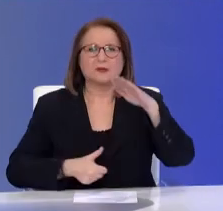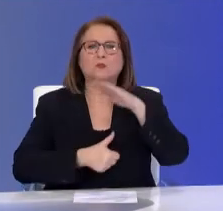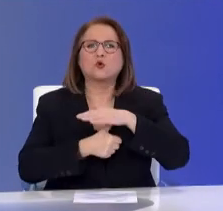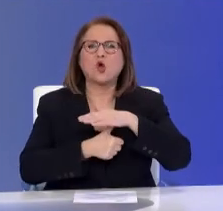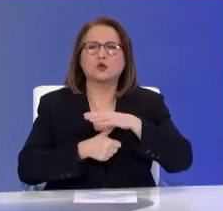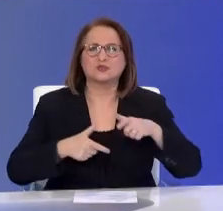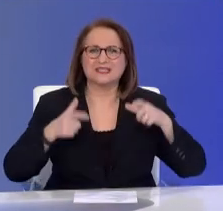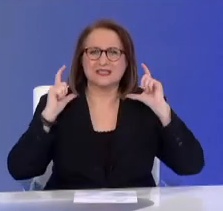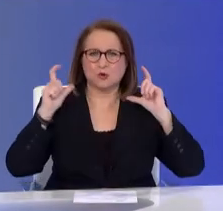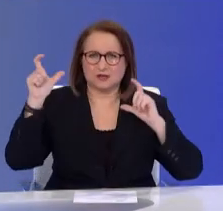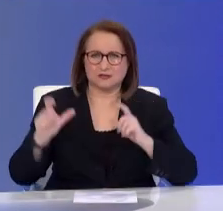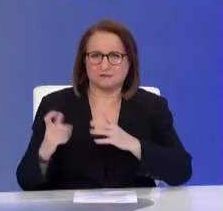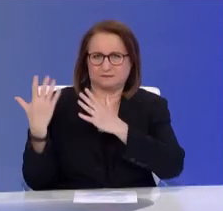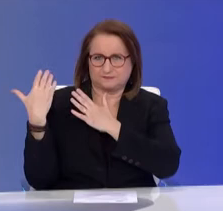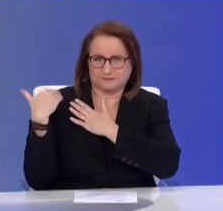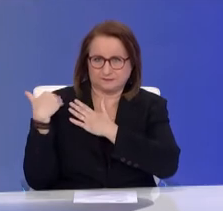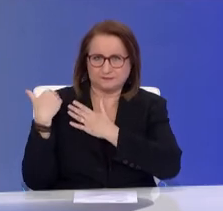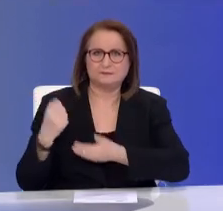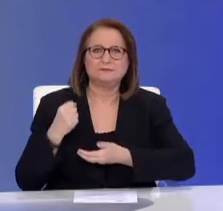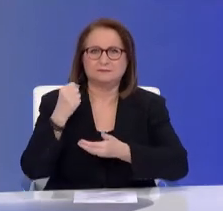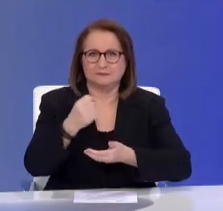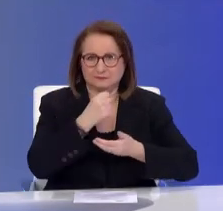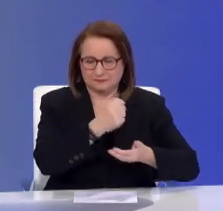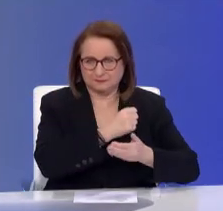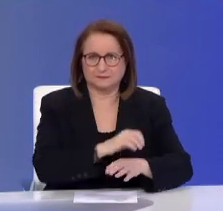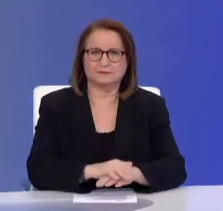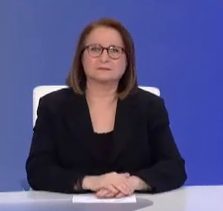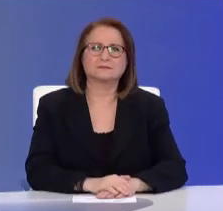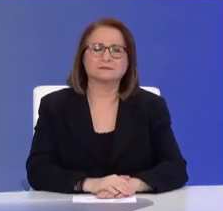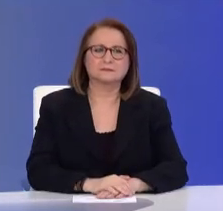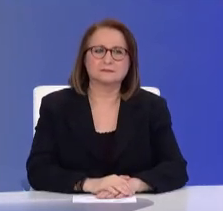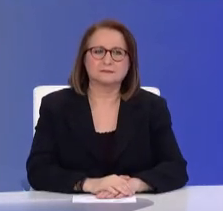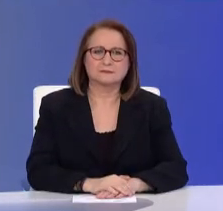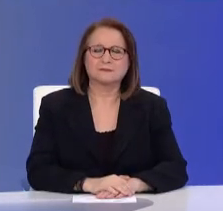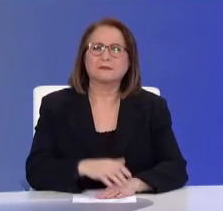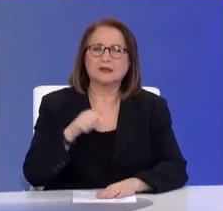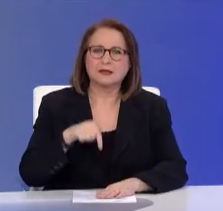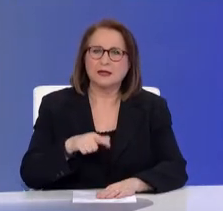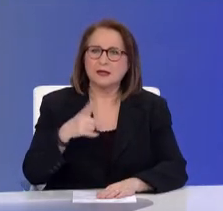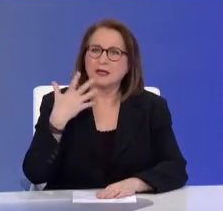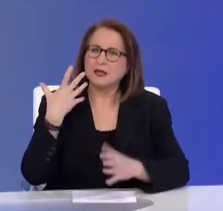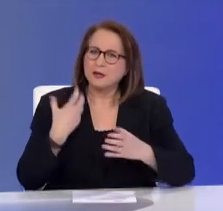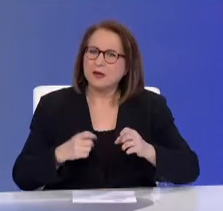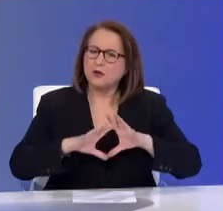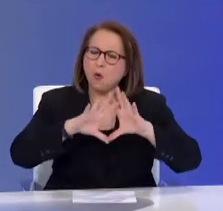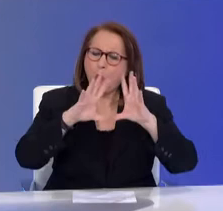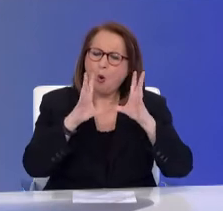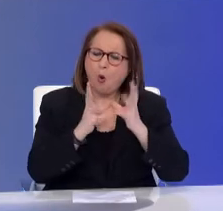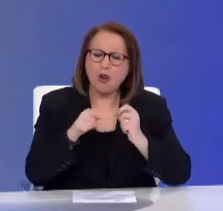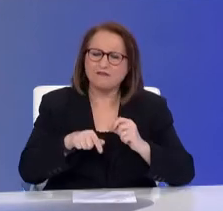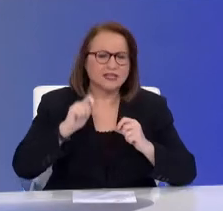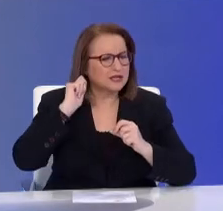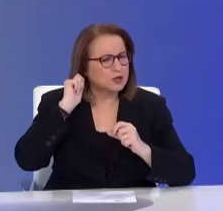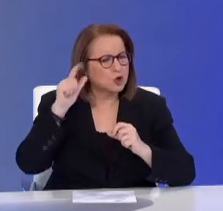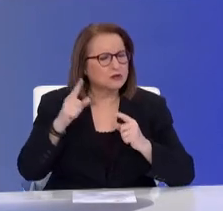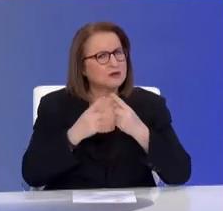είναι η κυρία η πρόεδρος της Ελληνικής Δημοκρατίας, κυρία Σάκελαροπούλου. Η όλη εκδήλωση έχει